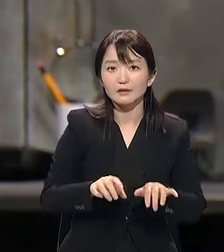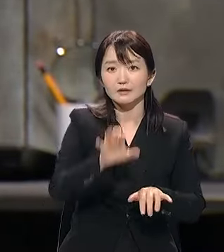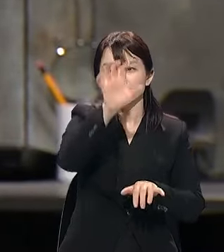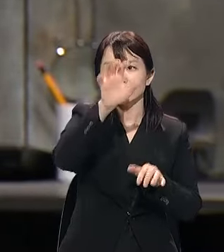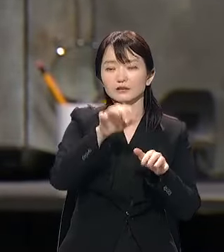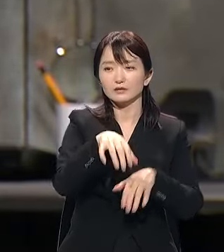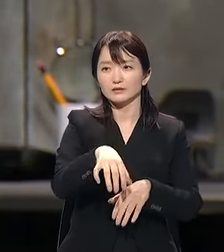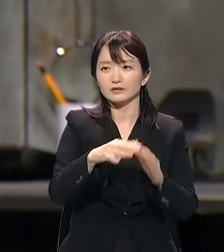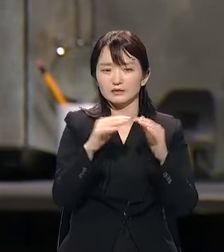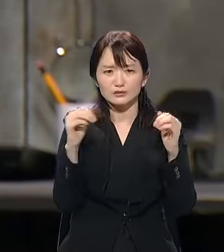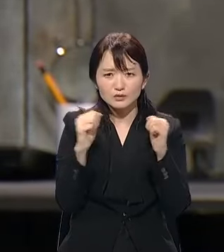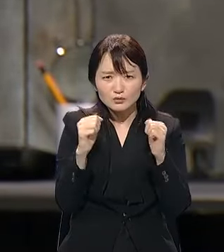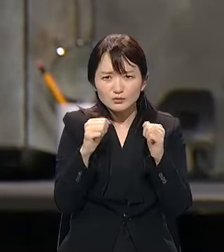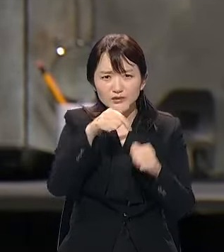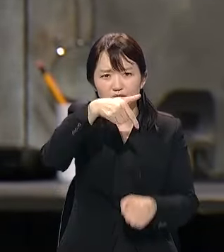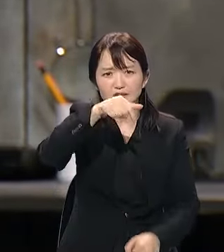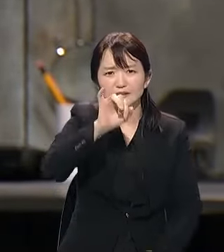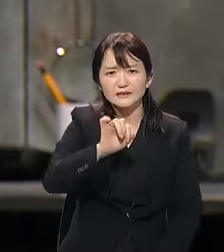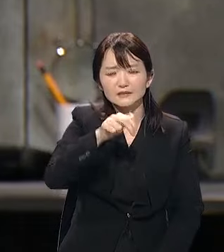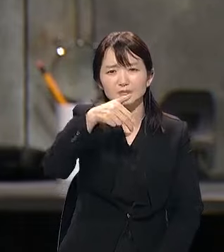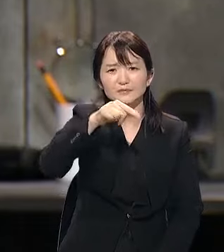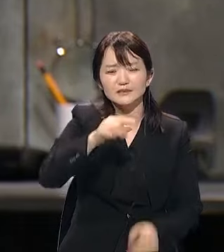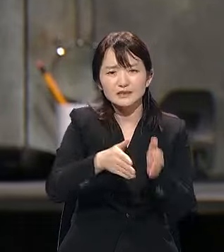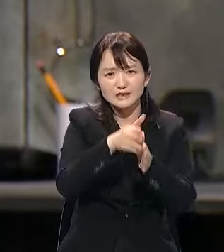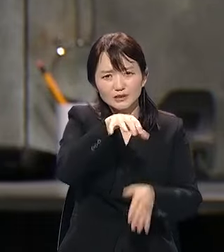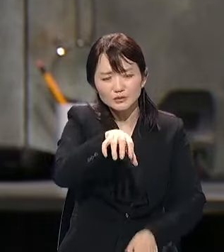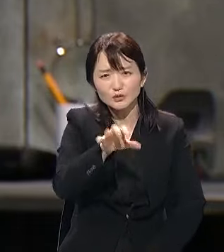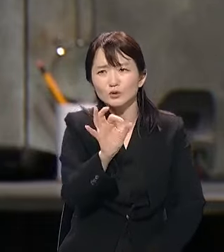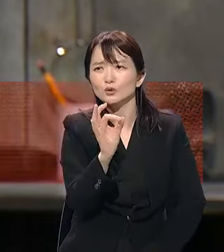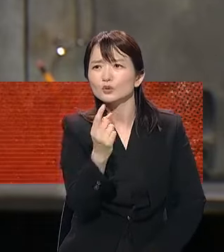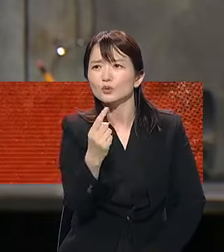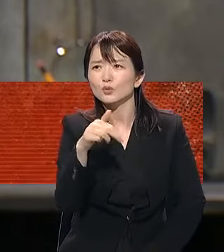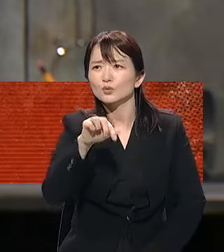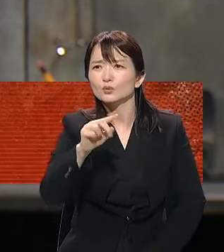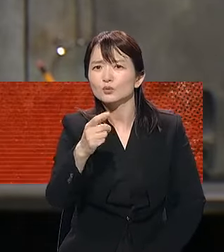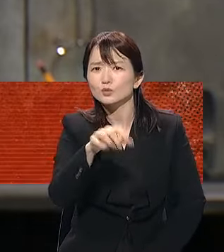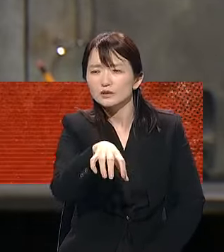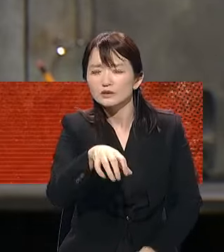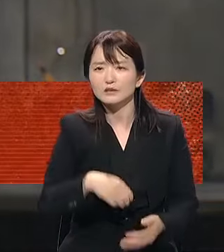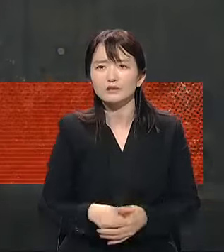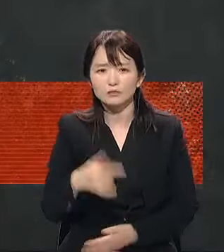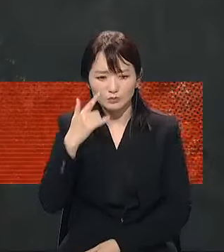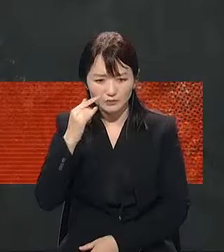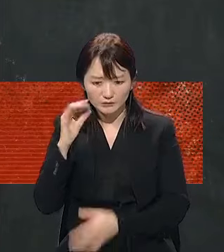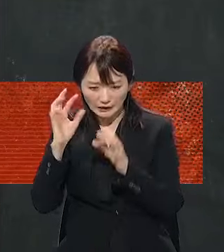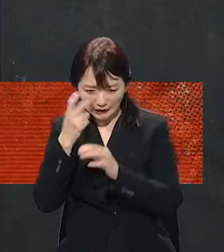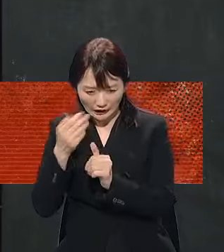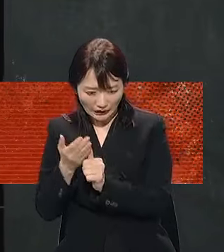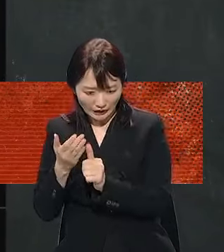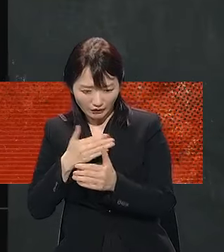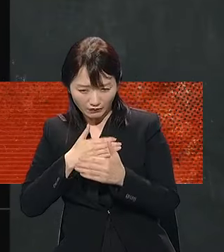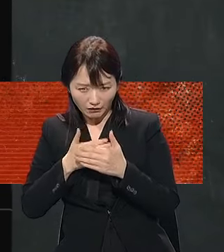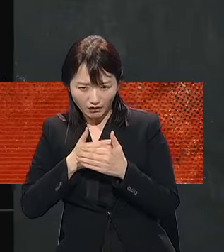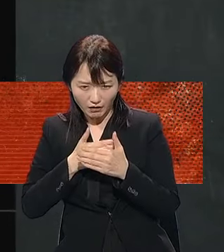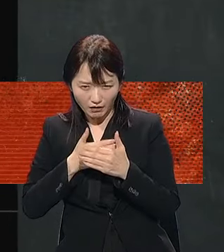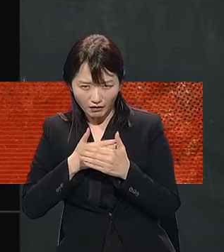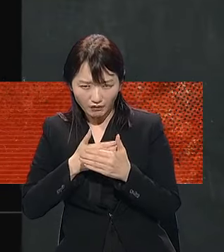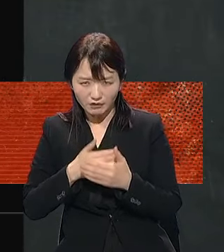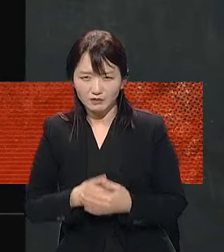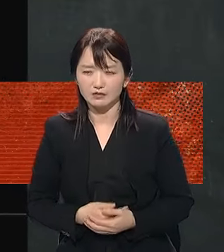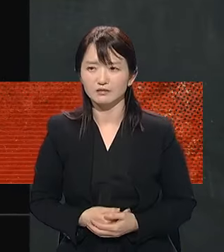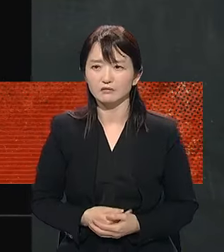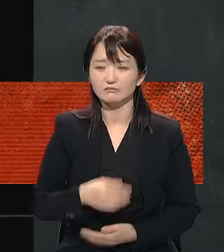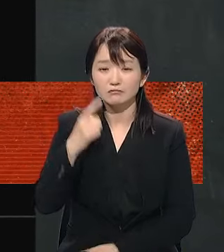전북 김제시 요촌동이라고 하는데 그 지역 맘카페에는 지금 부모님들이 아이 키우는 분들이 너무 불안해하고 계시다라는 겁니다.